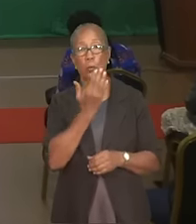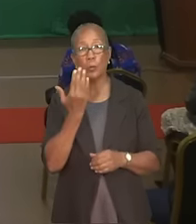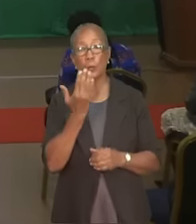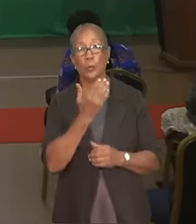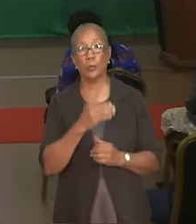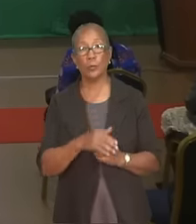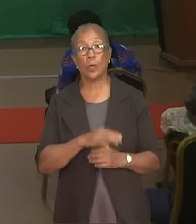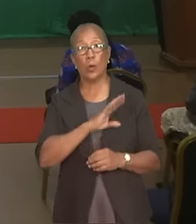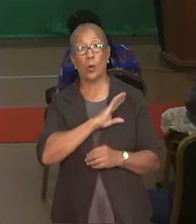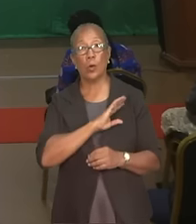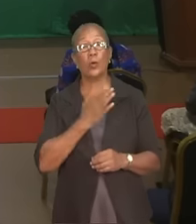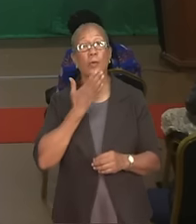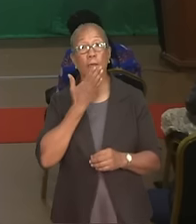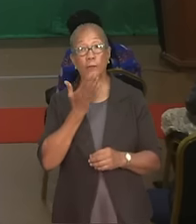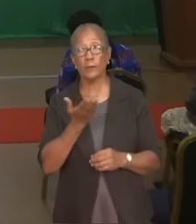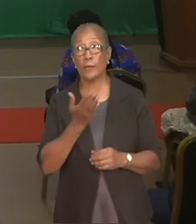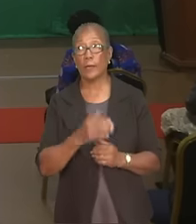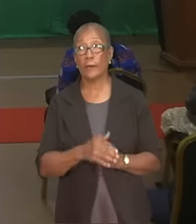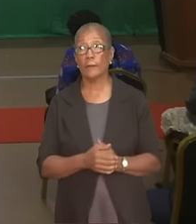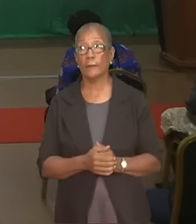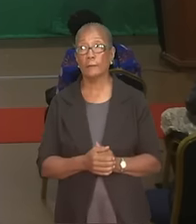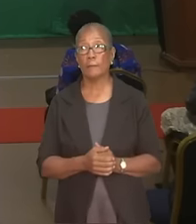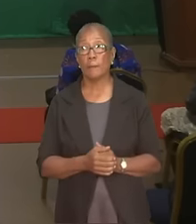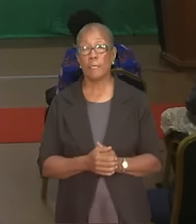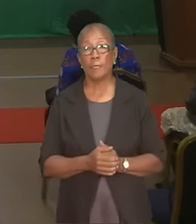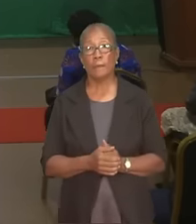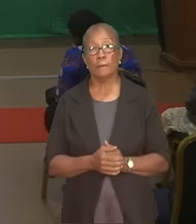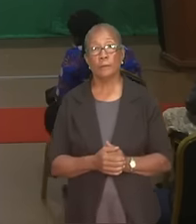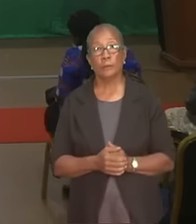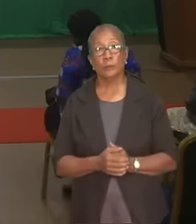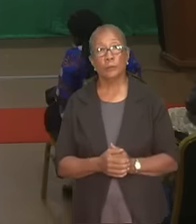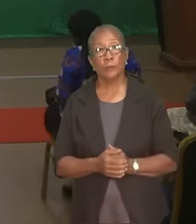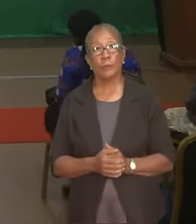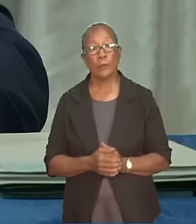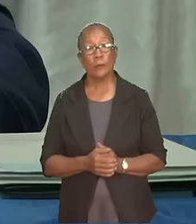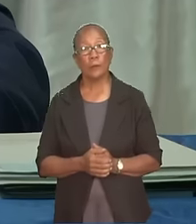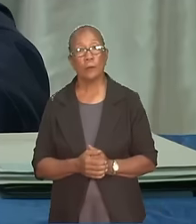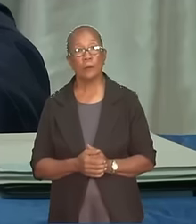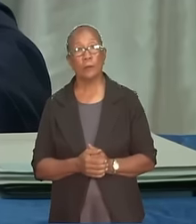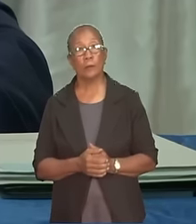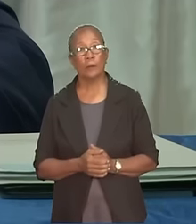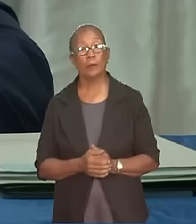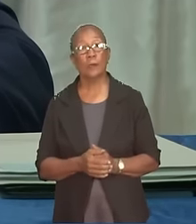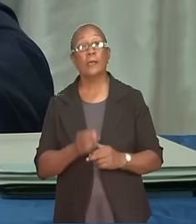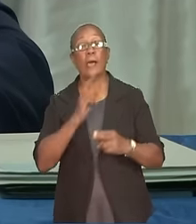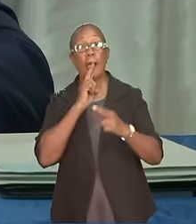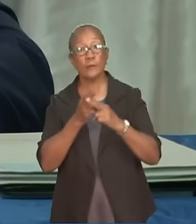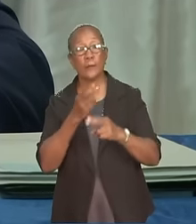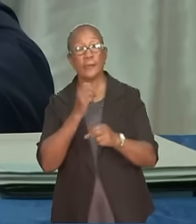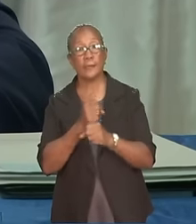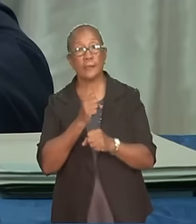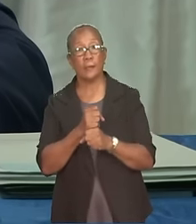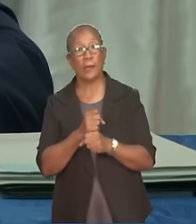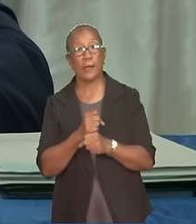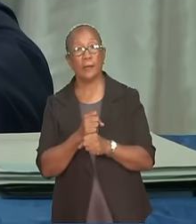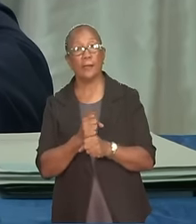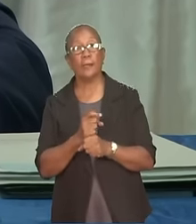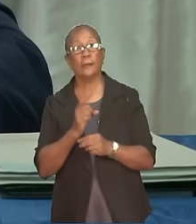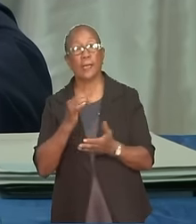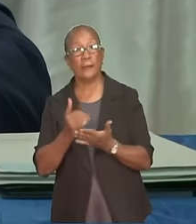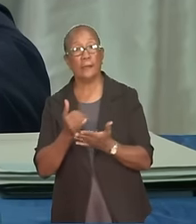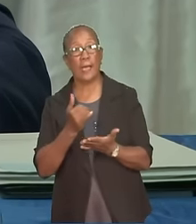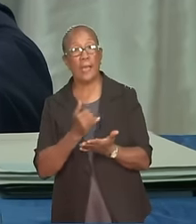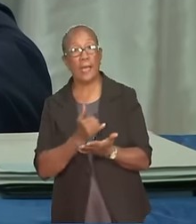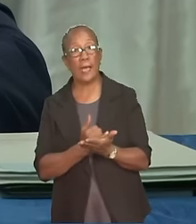Er is ook een vraag van Star News over reshuffling. Kijk, binnen de regering hebben we afgesproken dat we de laatste fase,